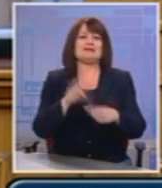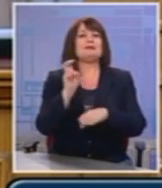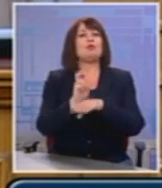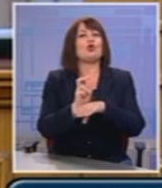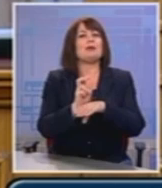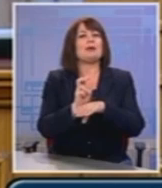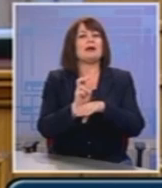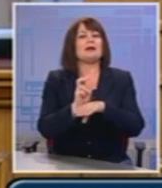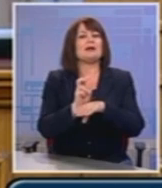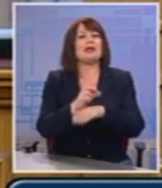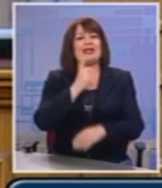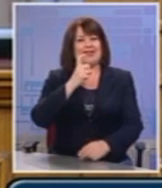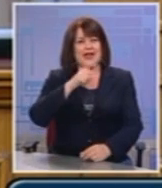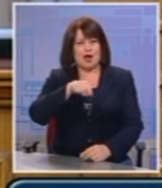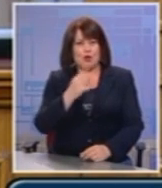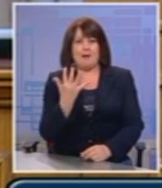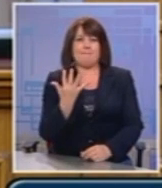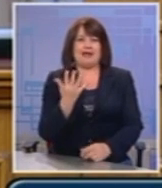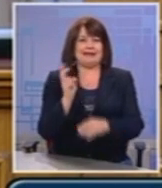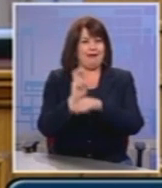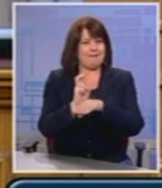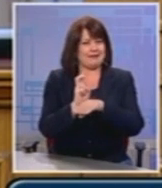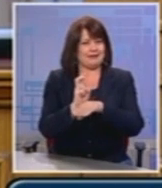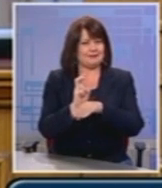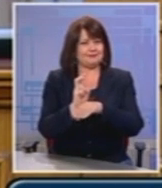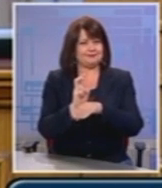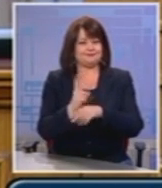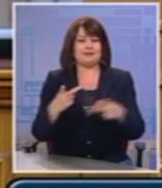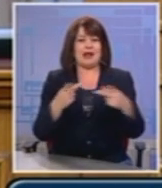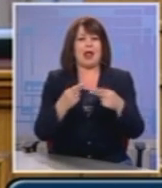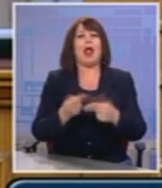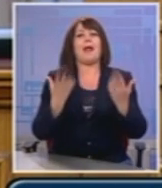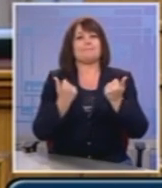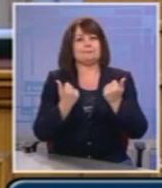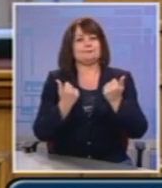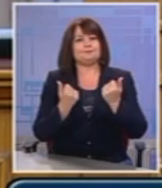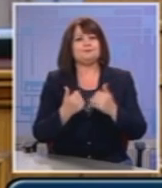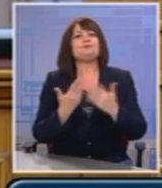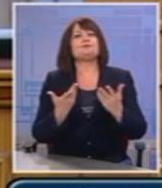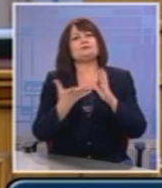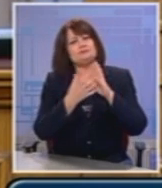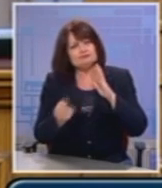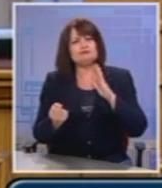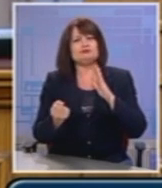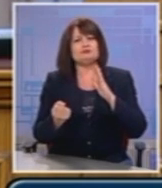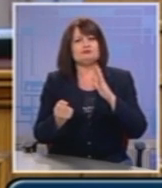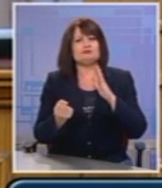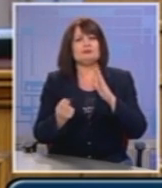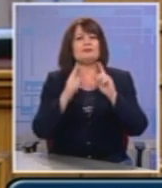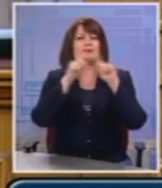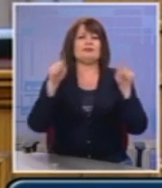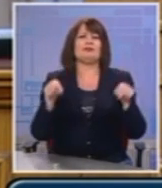είπαμε τα 15 τα οποία έμειναν τα οποία δεν κουρεύτηκαν αυτά τα απέσυραν ήτανε